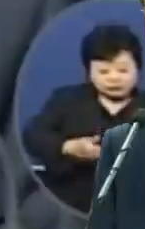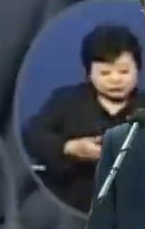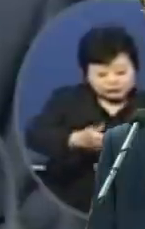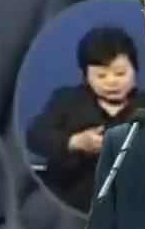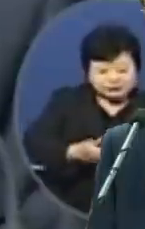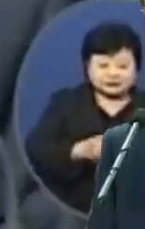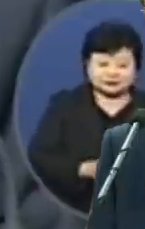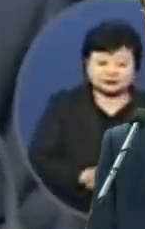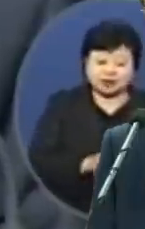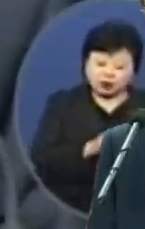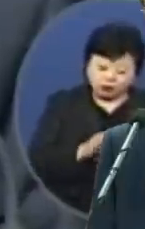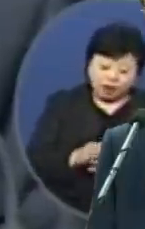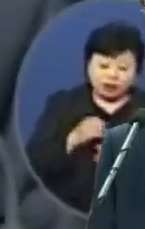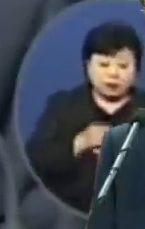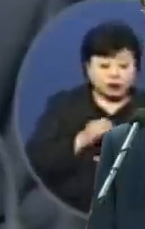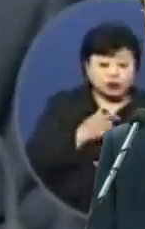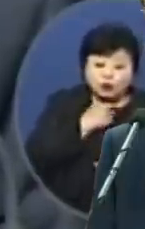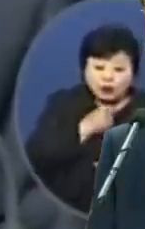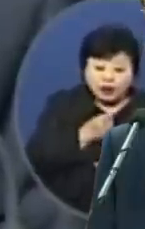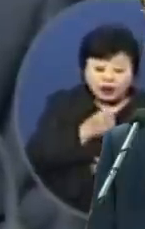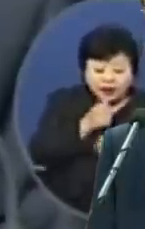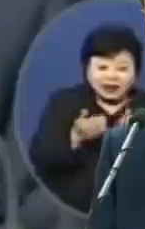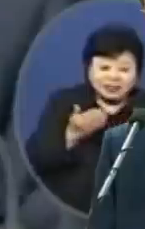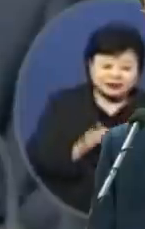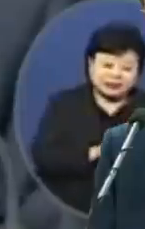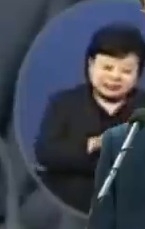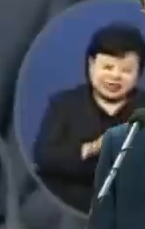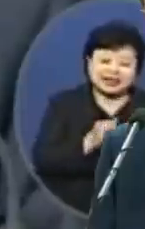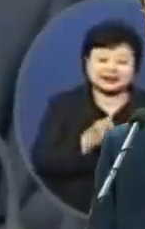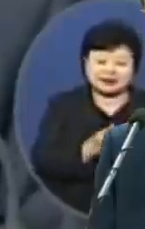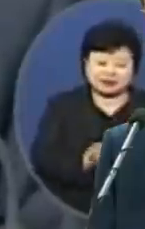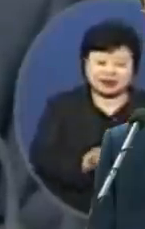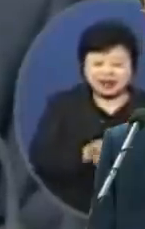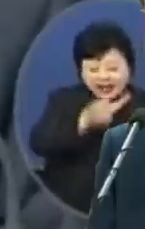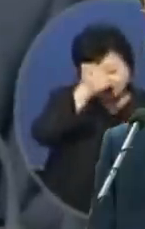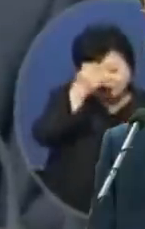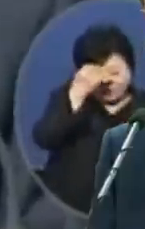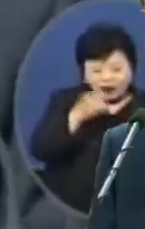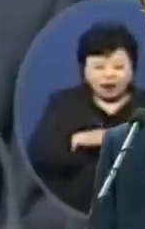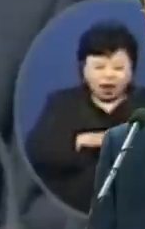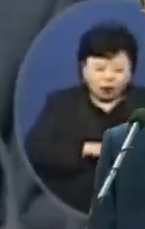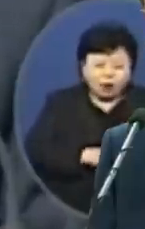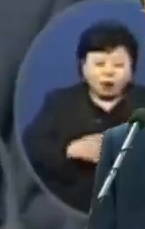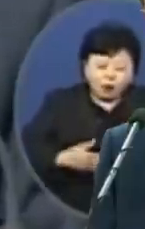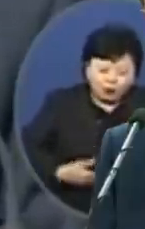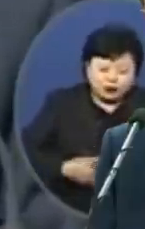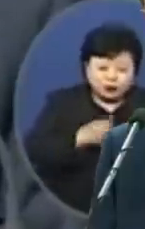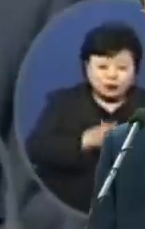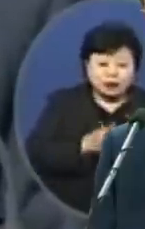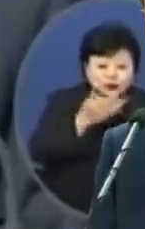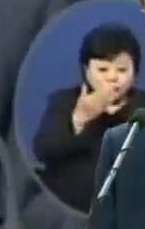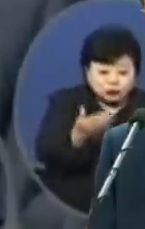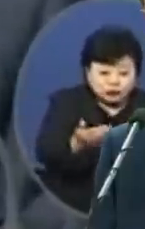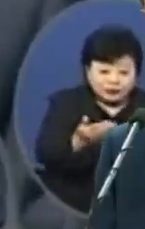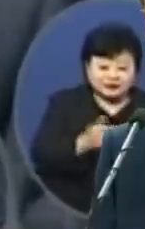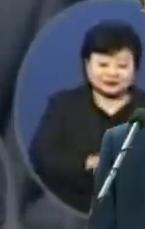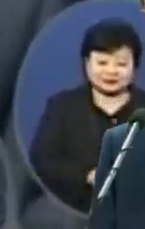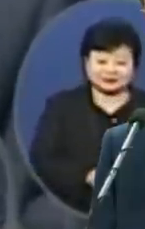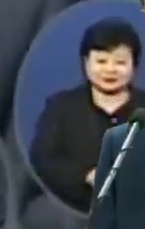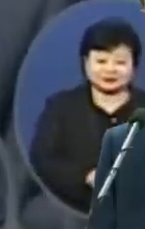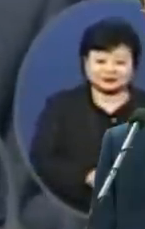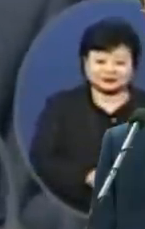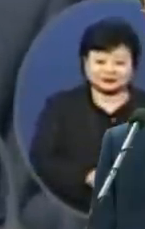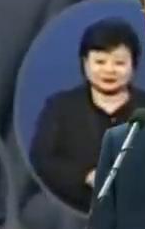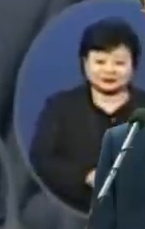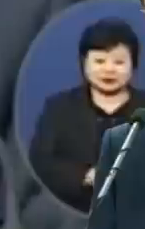있는 관계를 맺기를 원합니다. 하나님은 사랑이기 때문에 아담과 하와가 꼭 필요해서 만들었습니다. 상대가